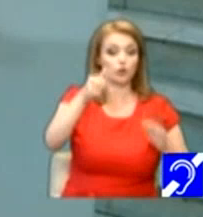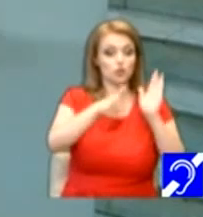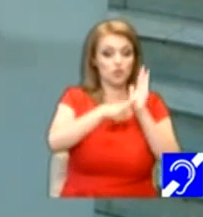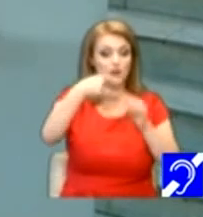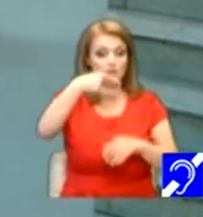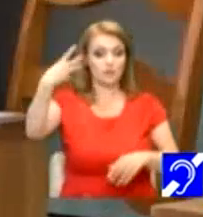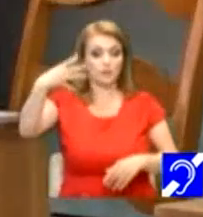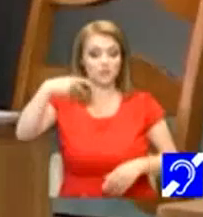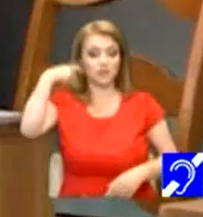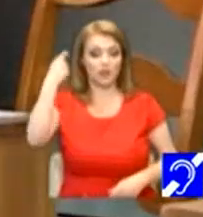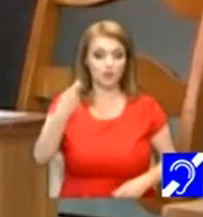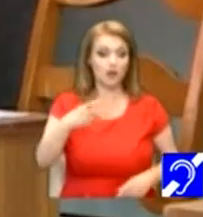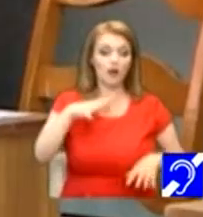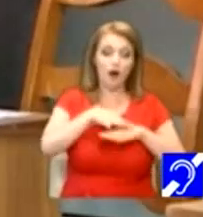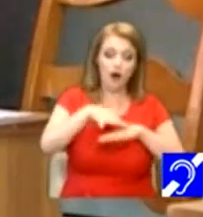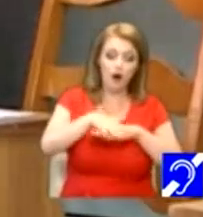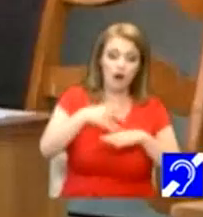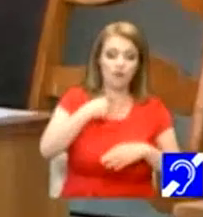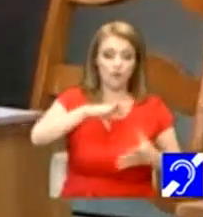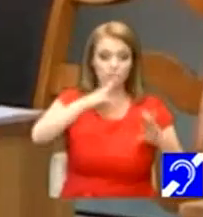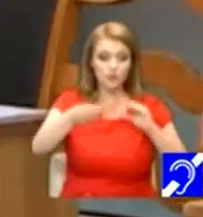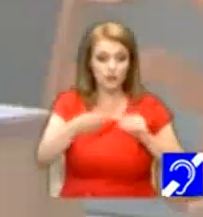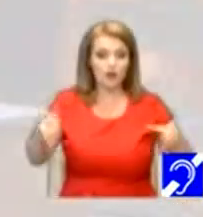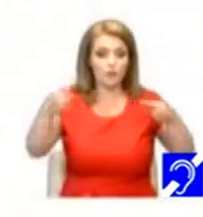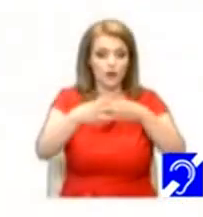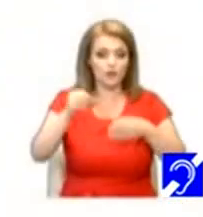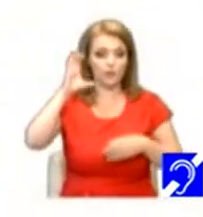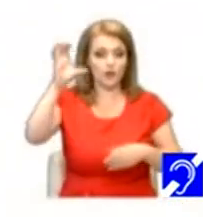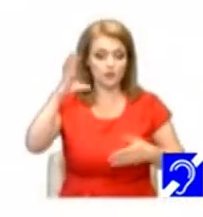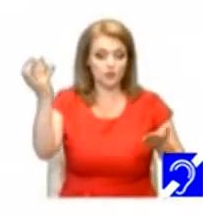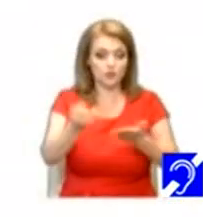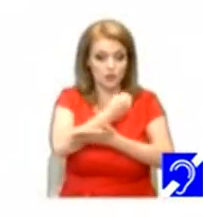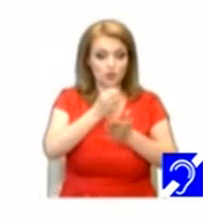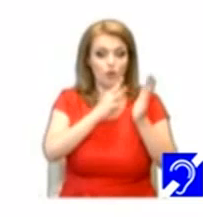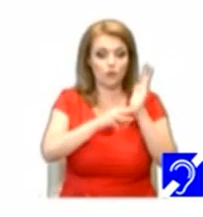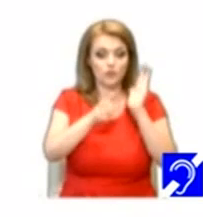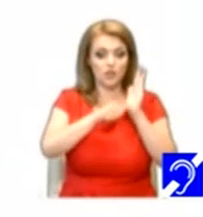și 40 de ani. După numărarea voturilor, Partidul Acțiune și Solidaritate a obținut